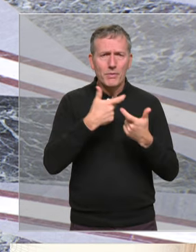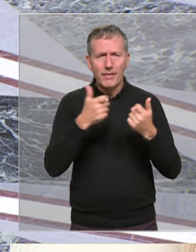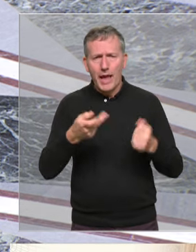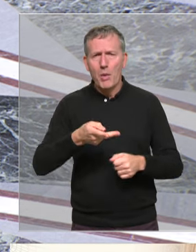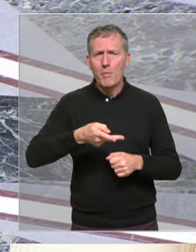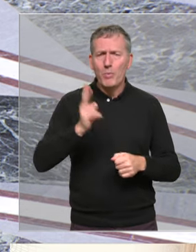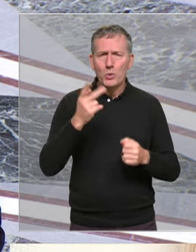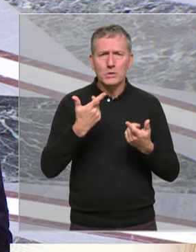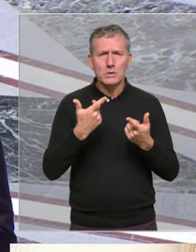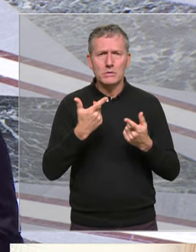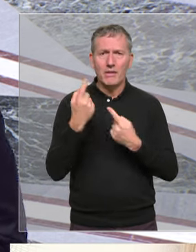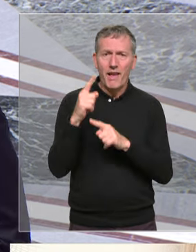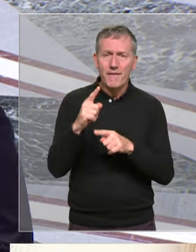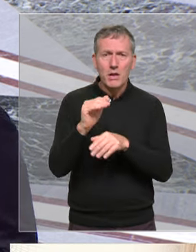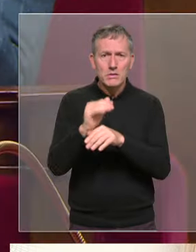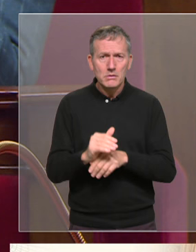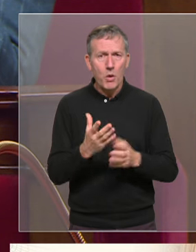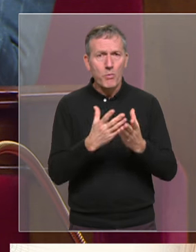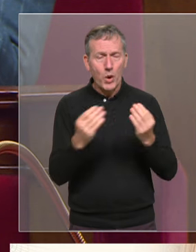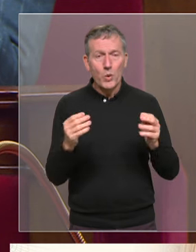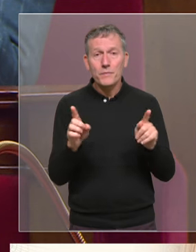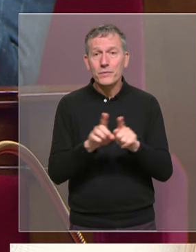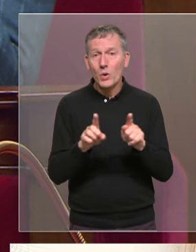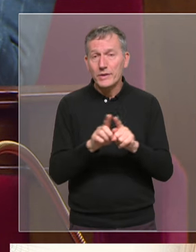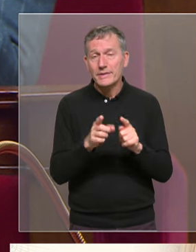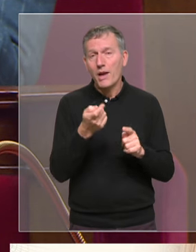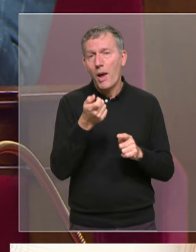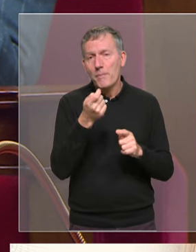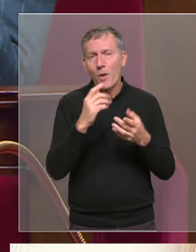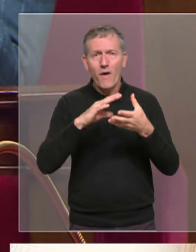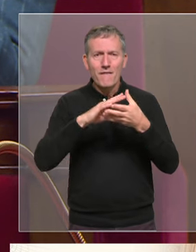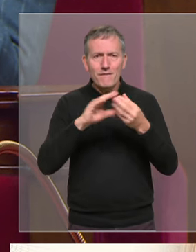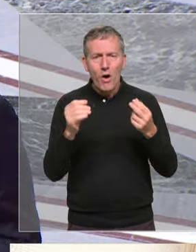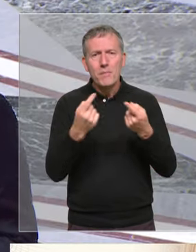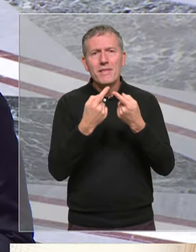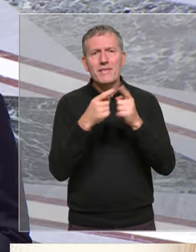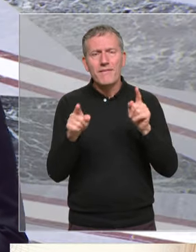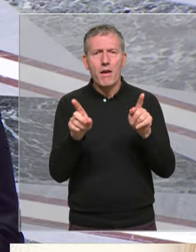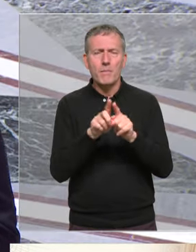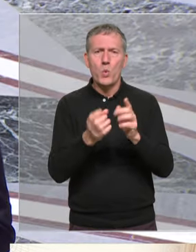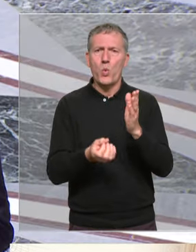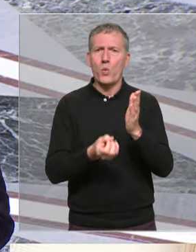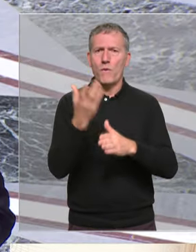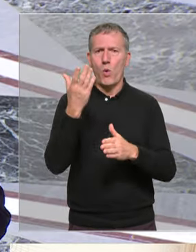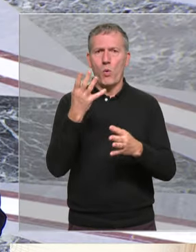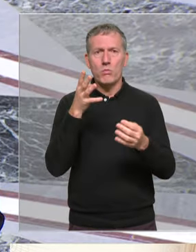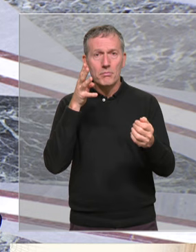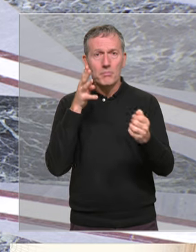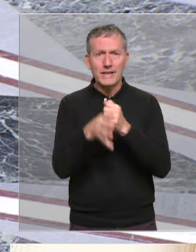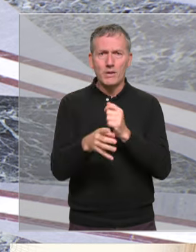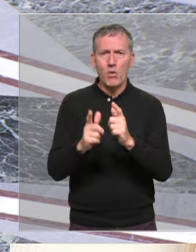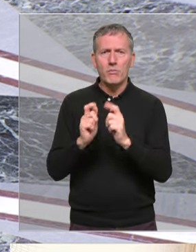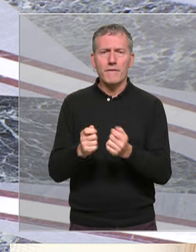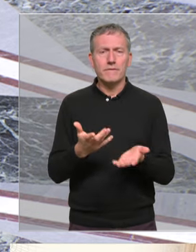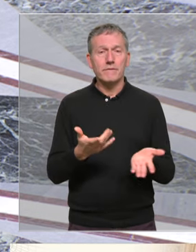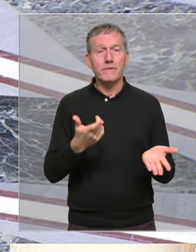défense également. Et il faut probablement faire différemment en envisageant de nouvelles missions. Le président de la République